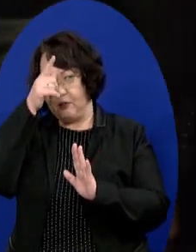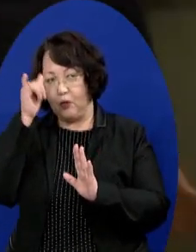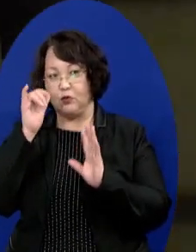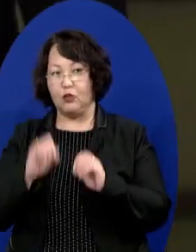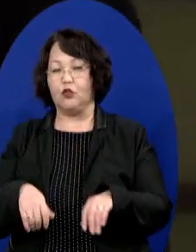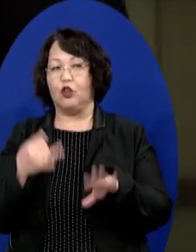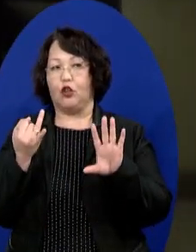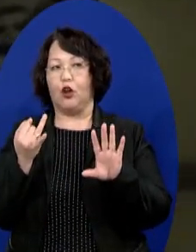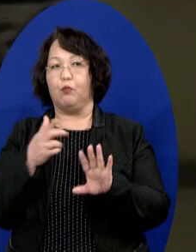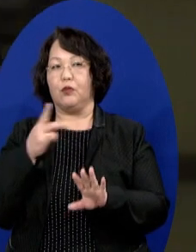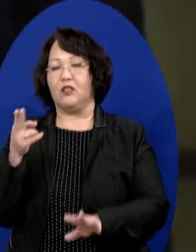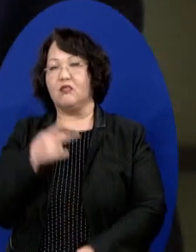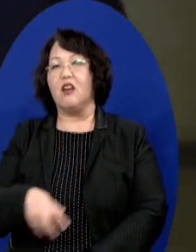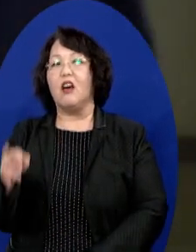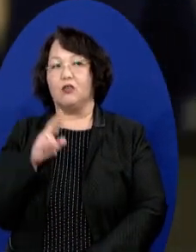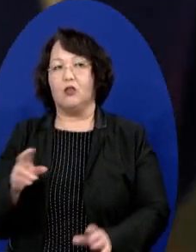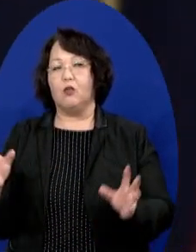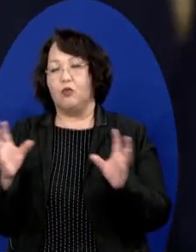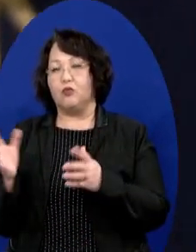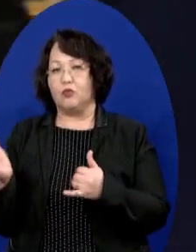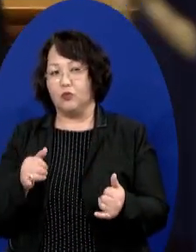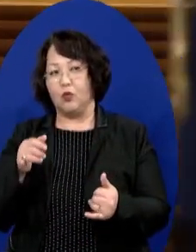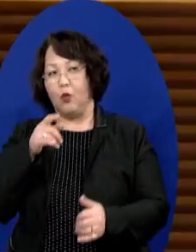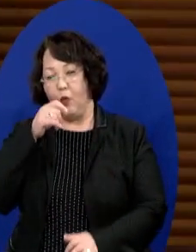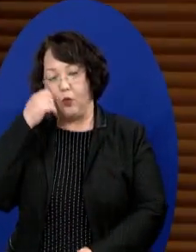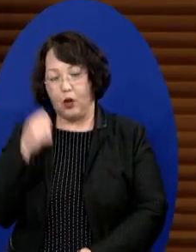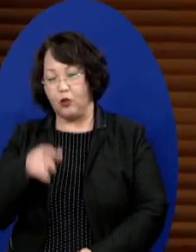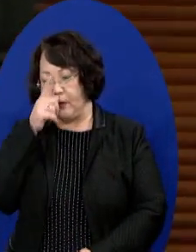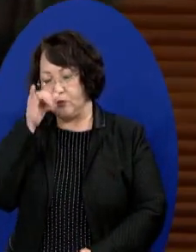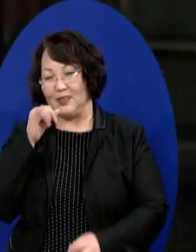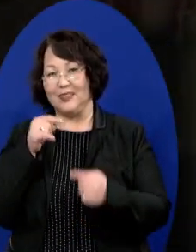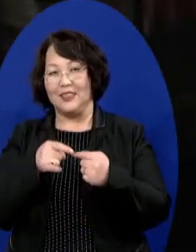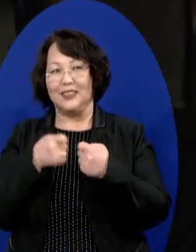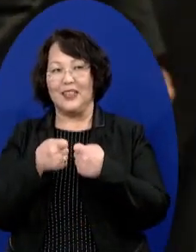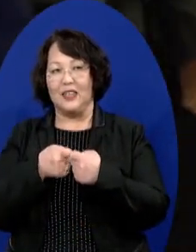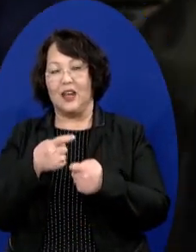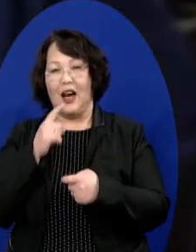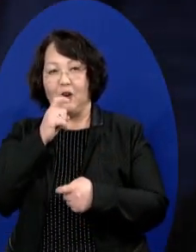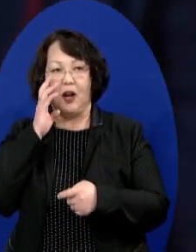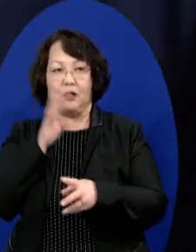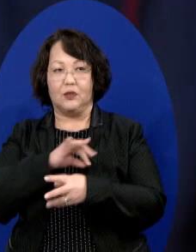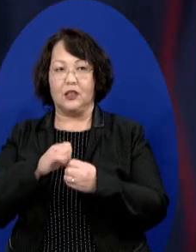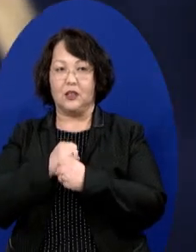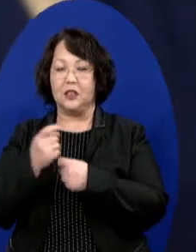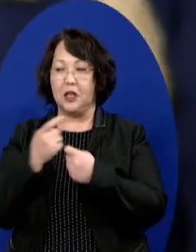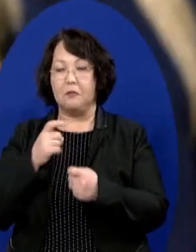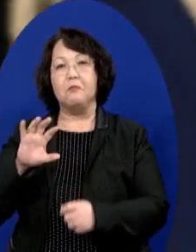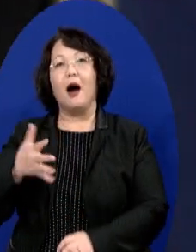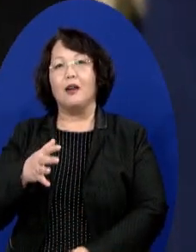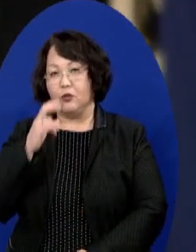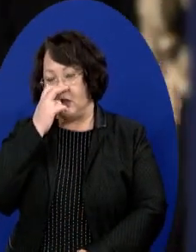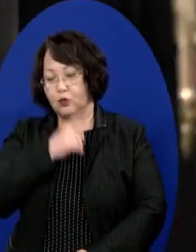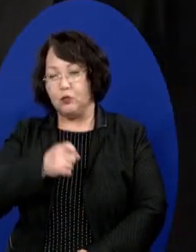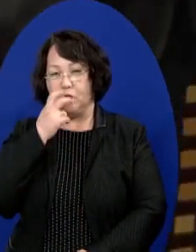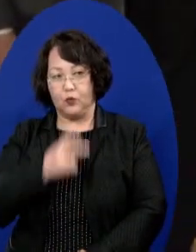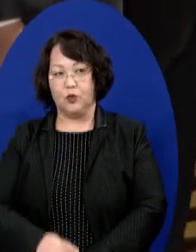дээд хэмжээний уулзалтыг өгтөн, Украинд Оросын цэрэг дайны ажиллагааны эсрэг авах хариу арга хэмжээний тухай хэлэлцэх болов уу гэж ажиглагчид таамаглаж байна.